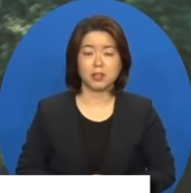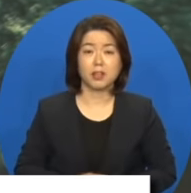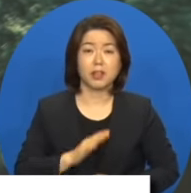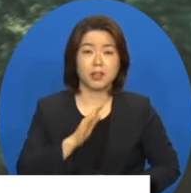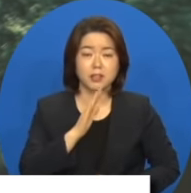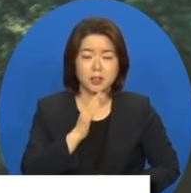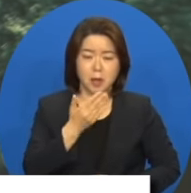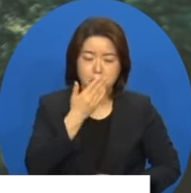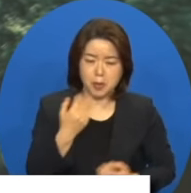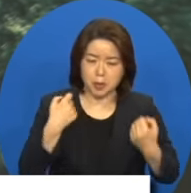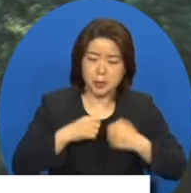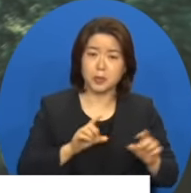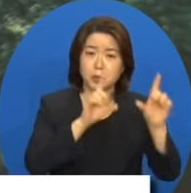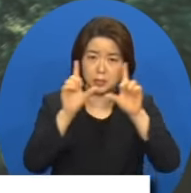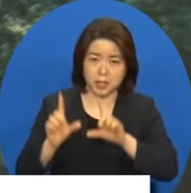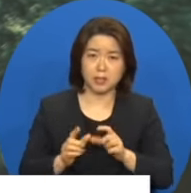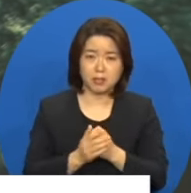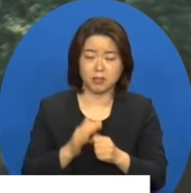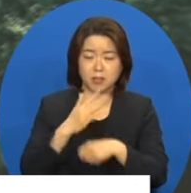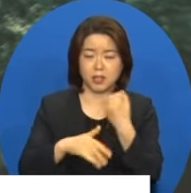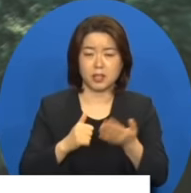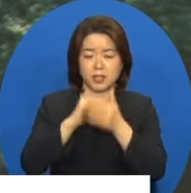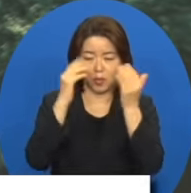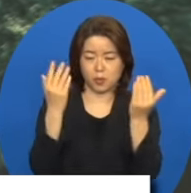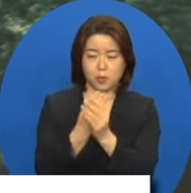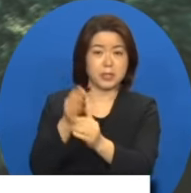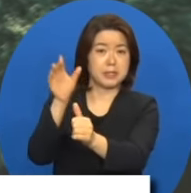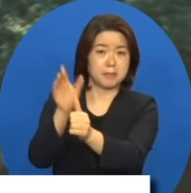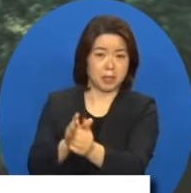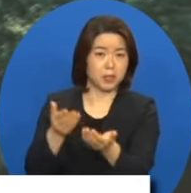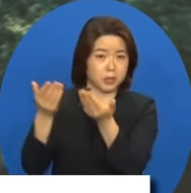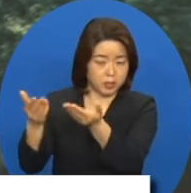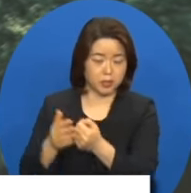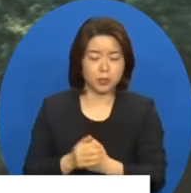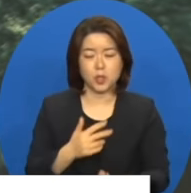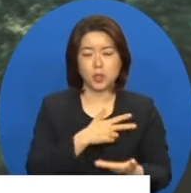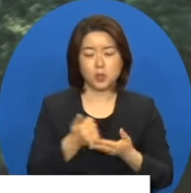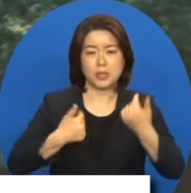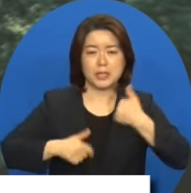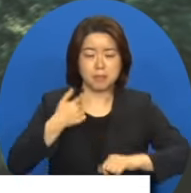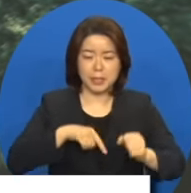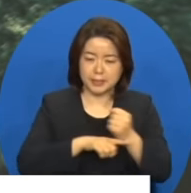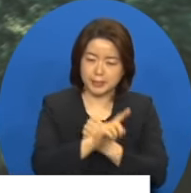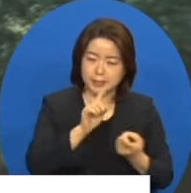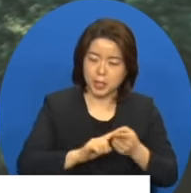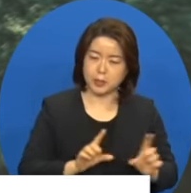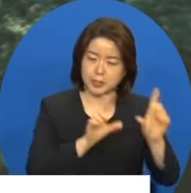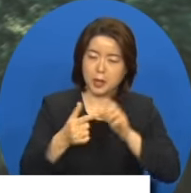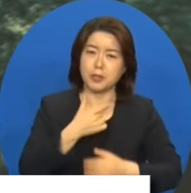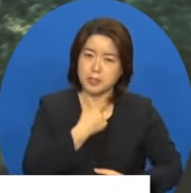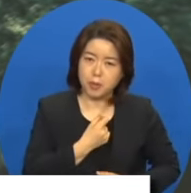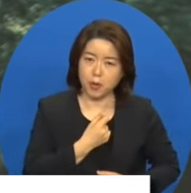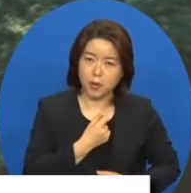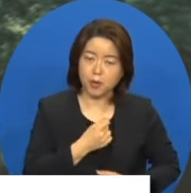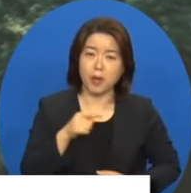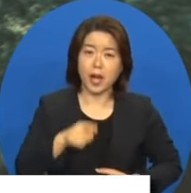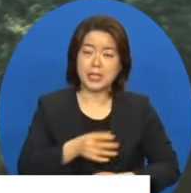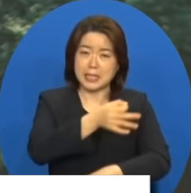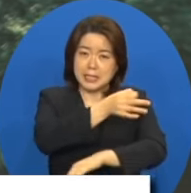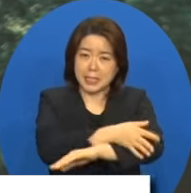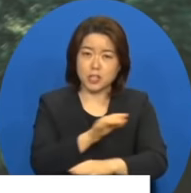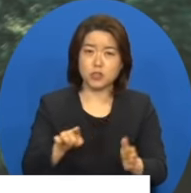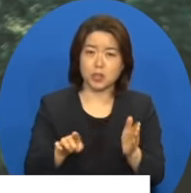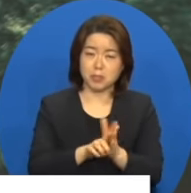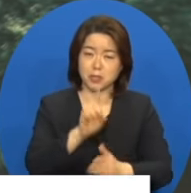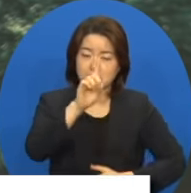정말 먹고 입고 사는 거 하나님께 완전히 맡기고 주님 기뻐하는 뜻대로 살아야지 이 단순한 믿음이